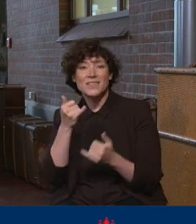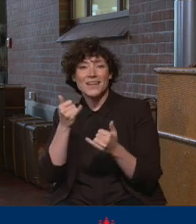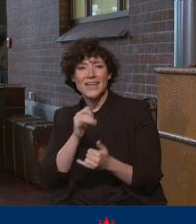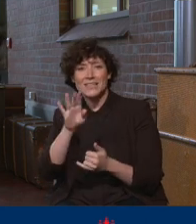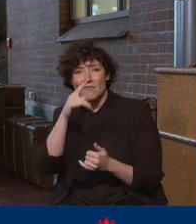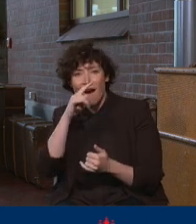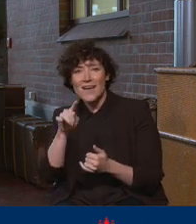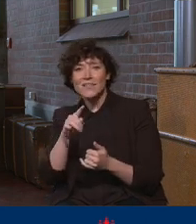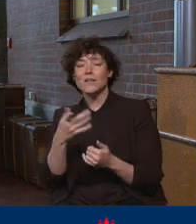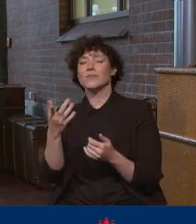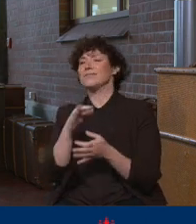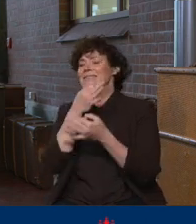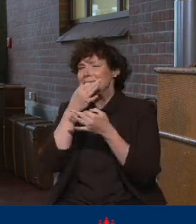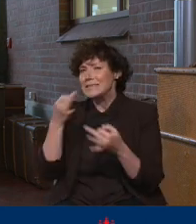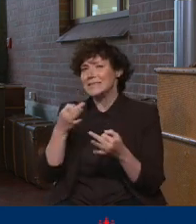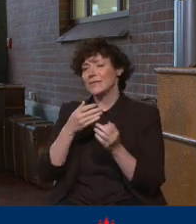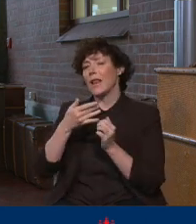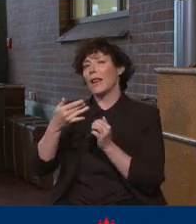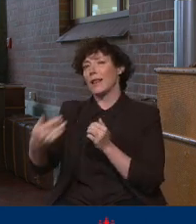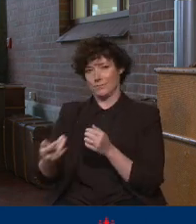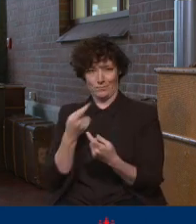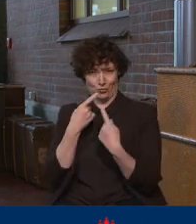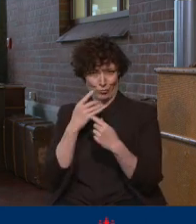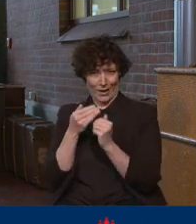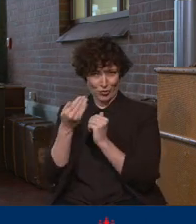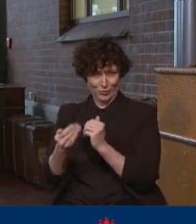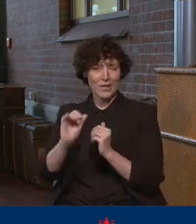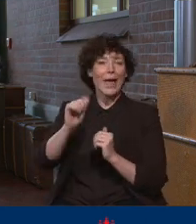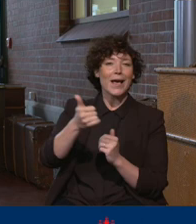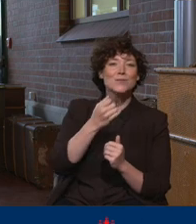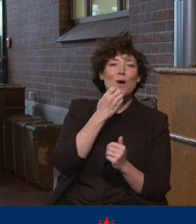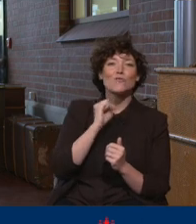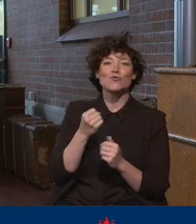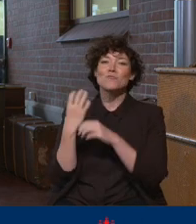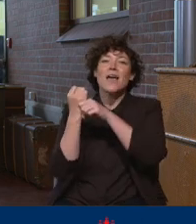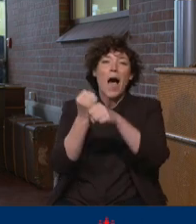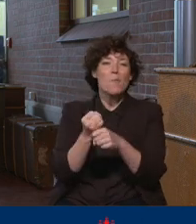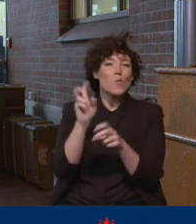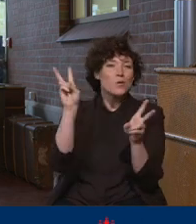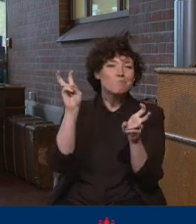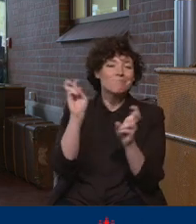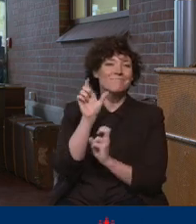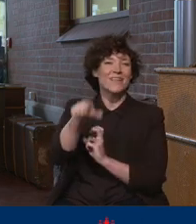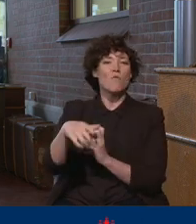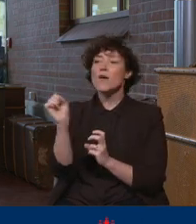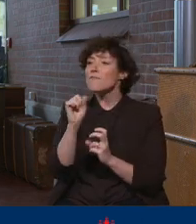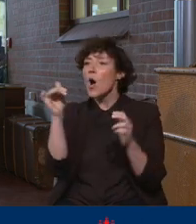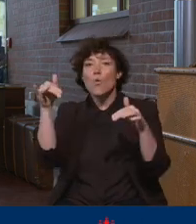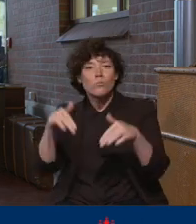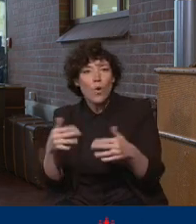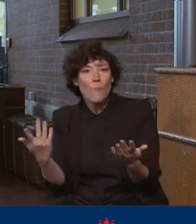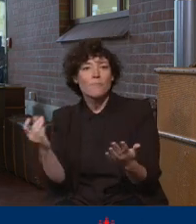machen wir nachher wie sie nochmals ein bisschen abholen wo sind wir warum machen wir das eigentlich hier weil